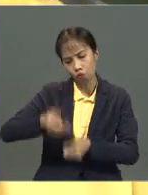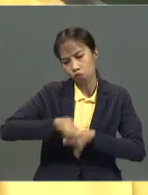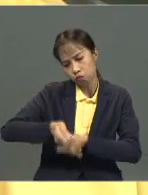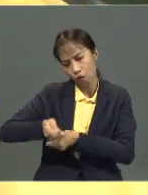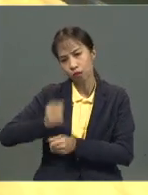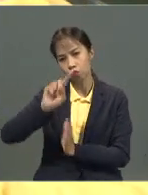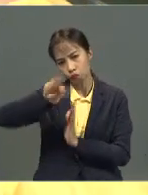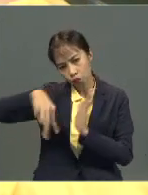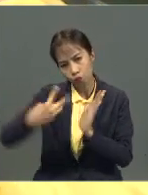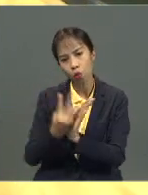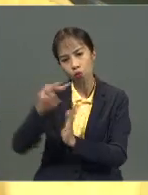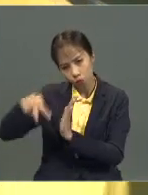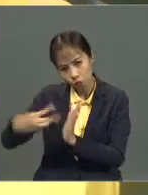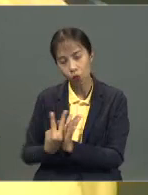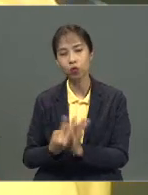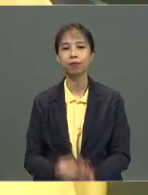ง